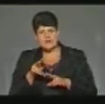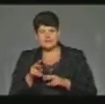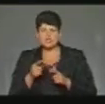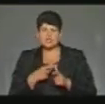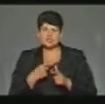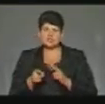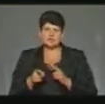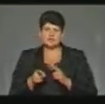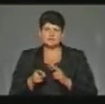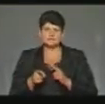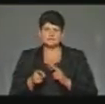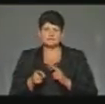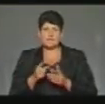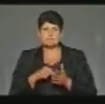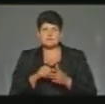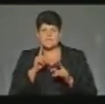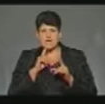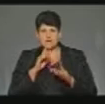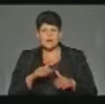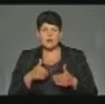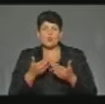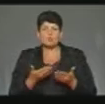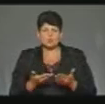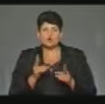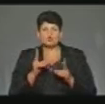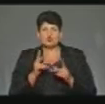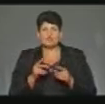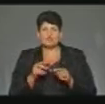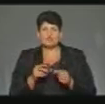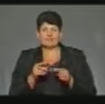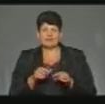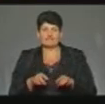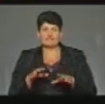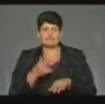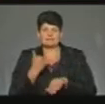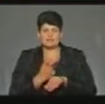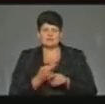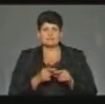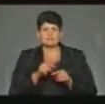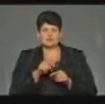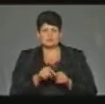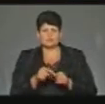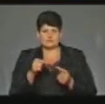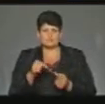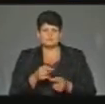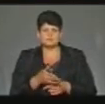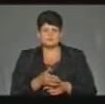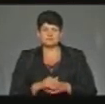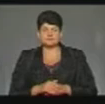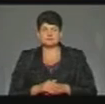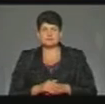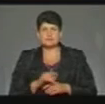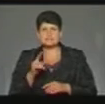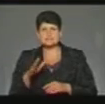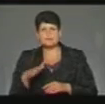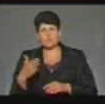так десь міська рада рекомендує? Тобто хто визначальний в цьому експерименті? Як має бути? Ну, з